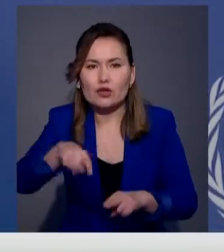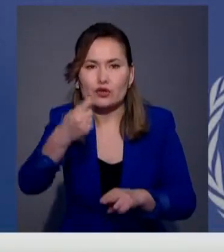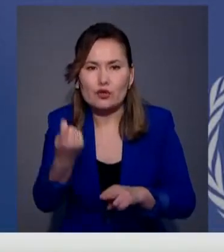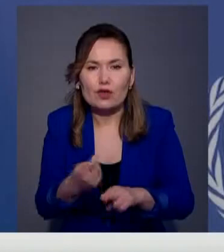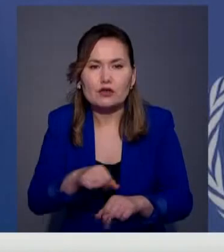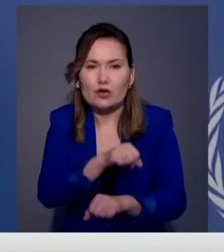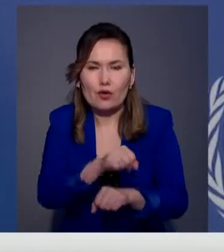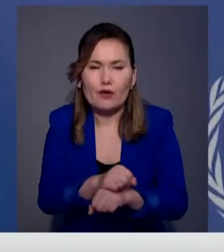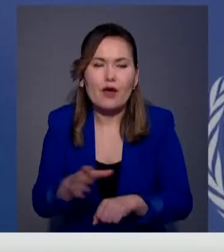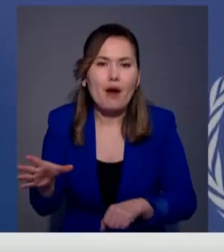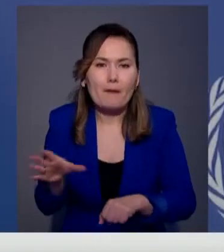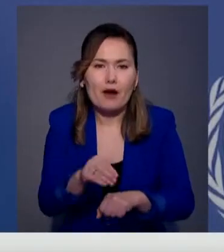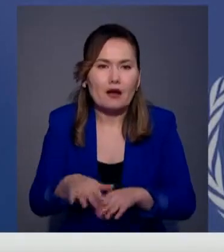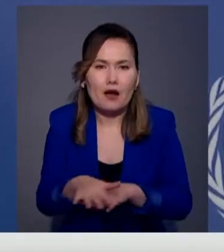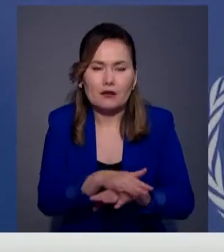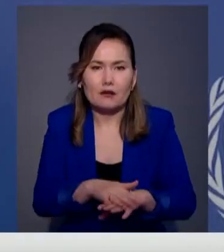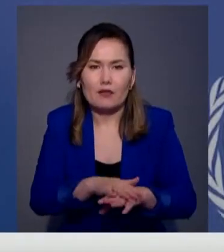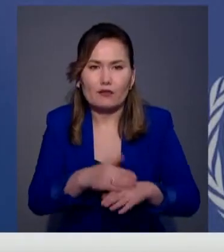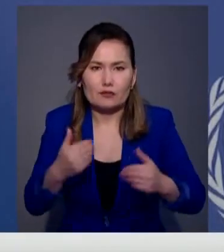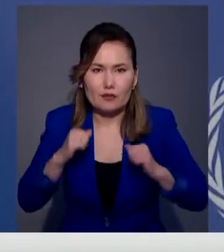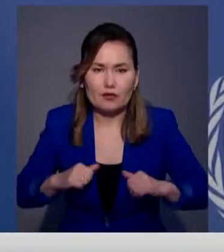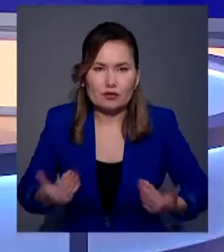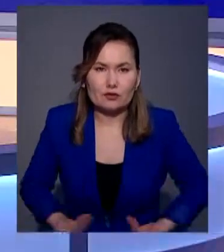екен. Бәріміздің арманымыз осы.